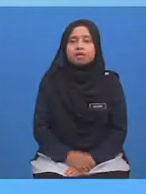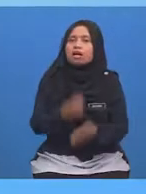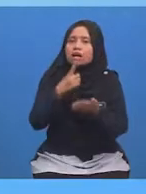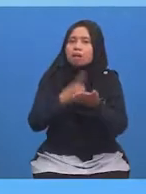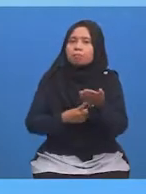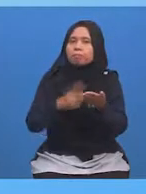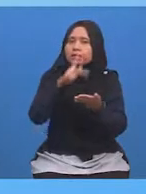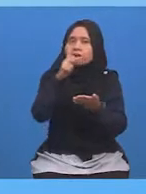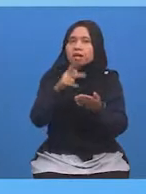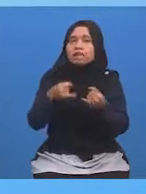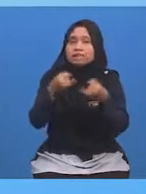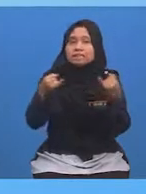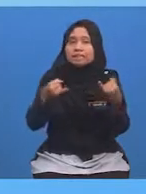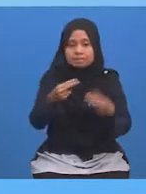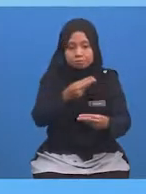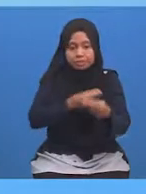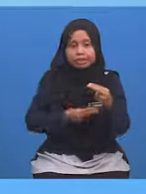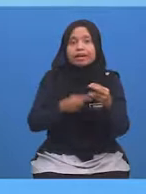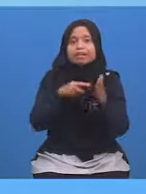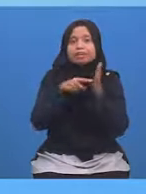Apakah jenis perniagaan ini pula?